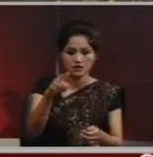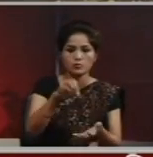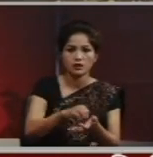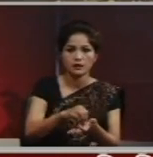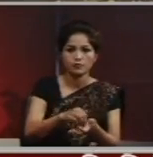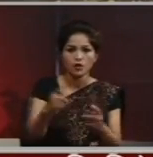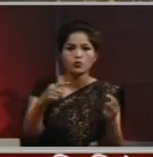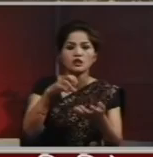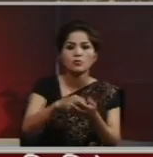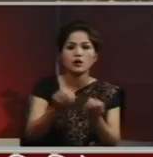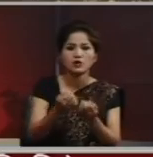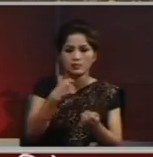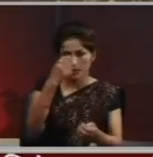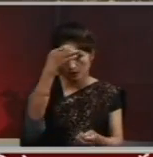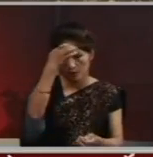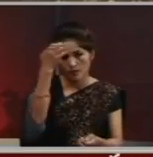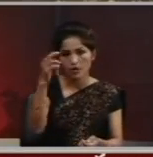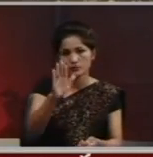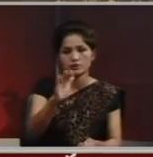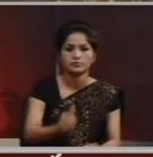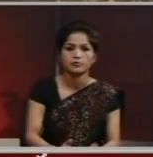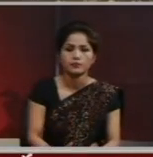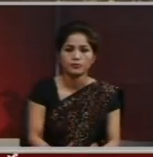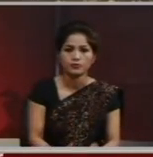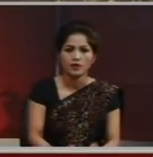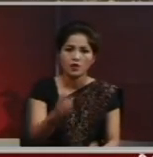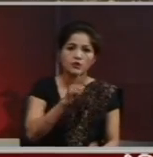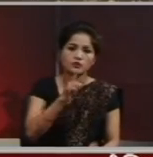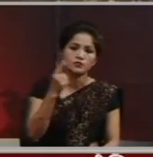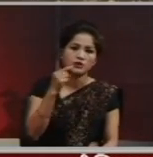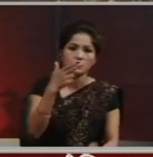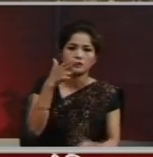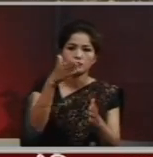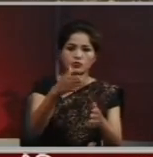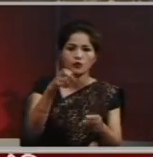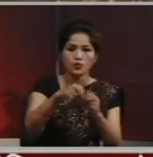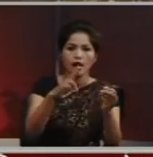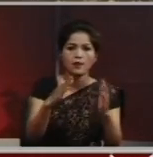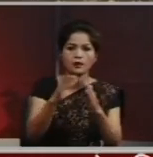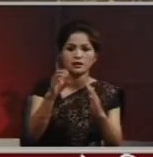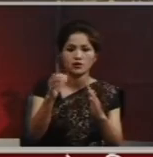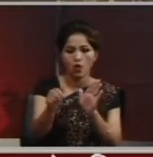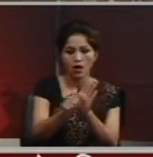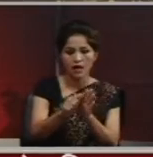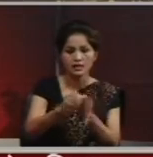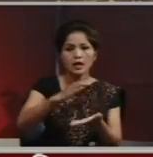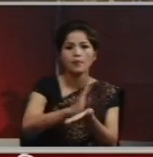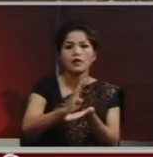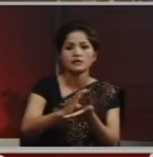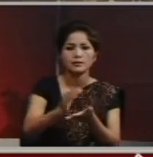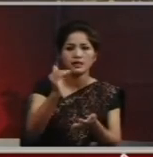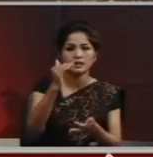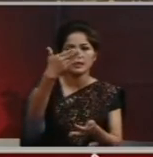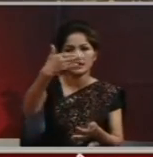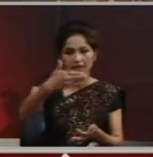यसपटक कहाँ गर्ने भन्ने समस्या भएको छ। वर्षौंदेखि जनकपुरको राम मन्दिर अगाडिको पार्कमा